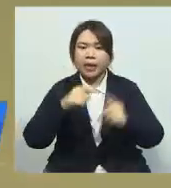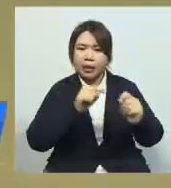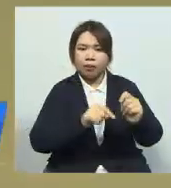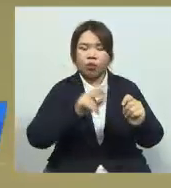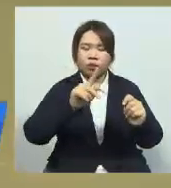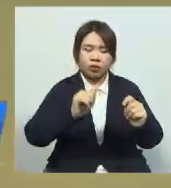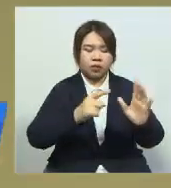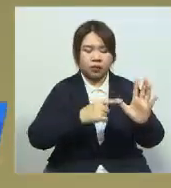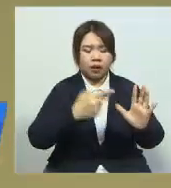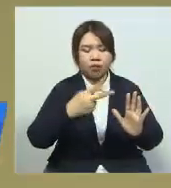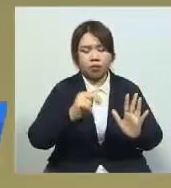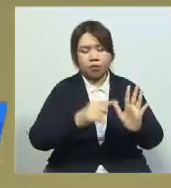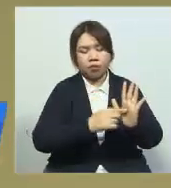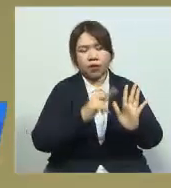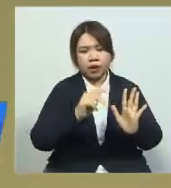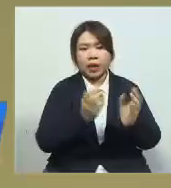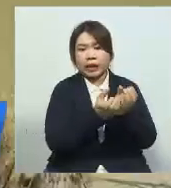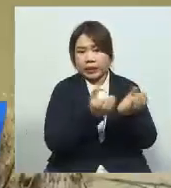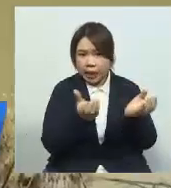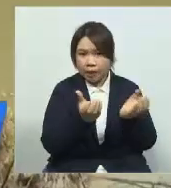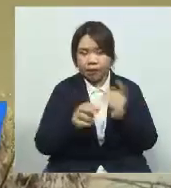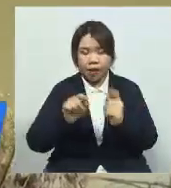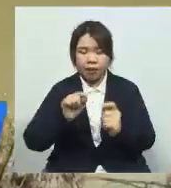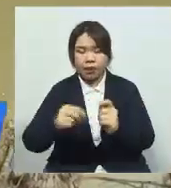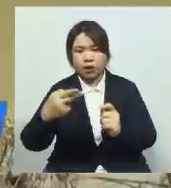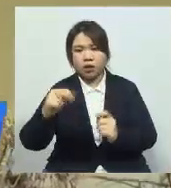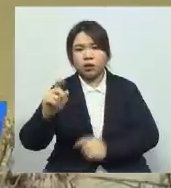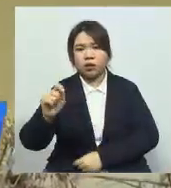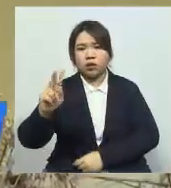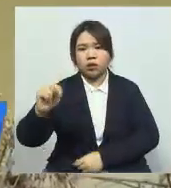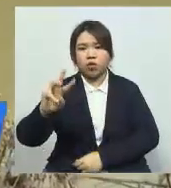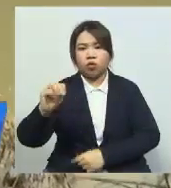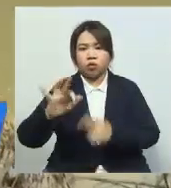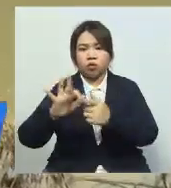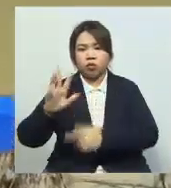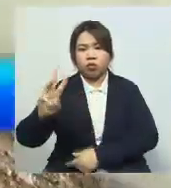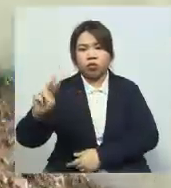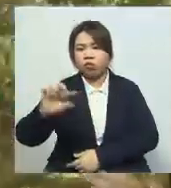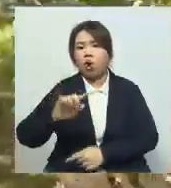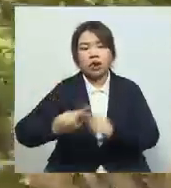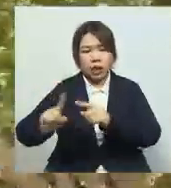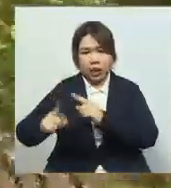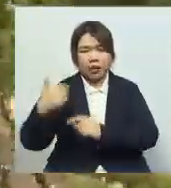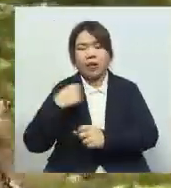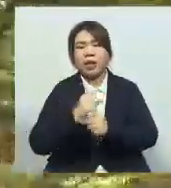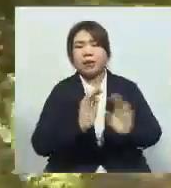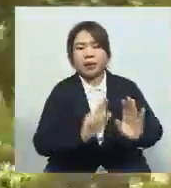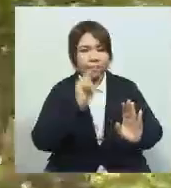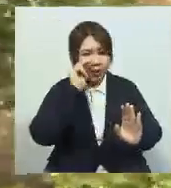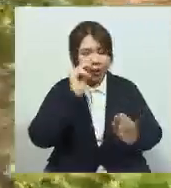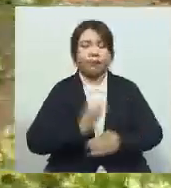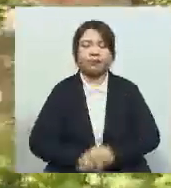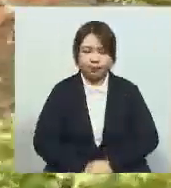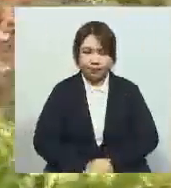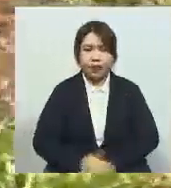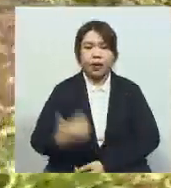รมอำเภอหนองม่วงไข่เพื่อให้มีน้ำอุปโภคบริโภคและทำการเกษตรไปดูตัวอย่างเกษตรกรที่บ้านน้ำต้วนนะครับตำบล